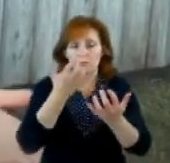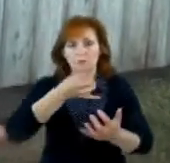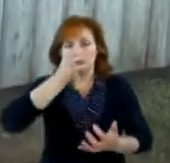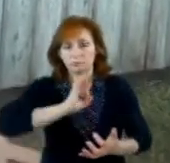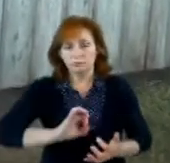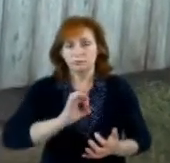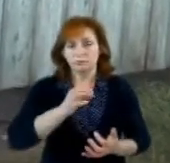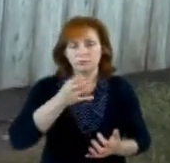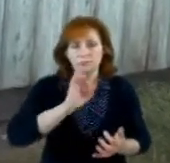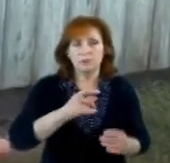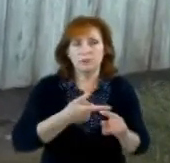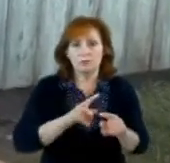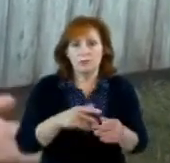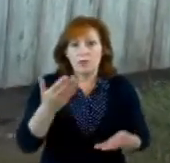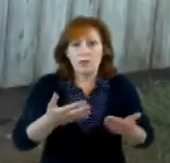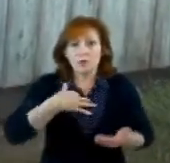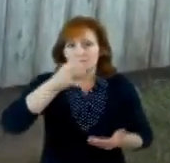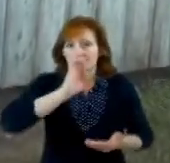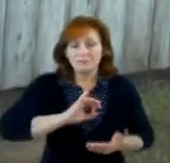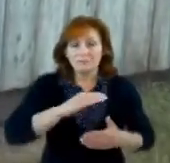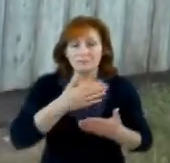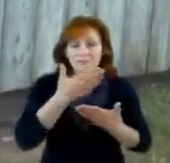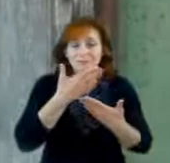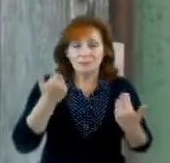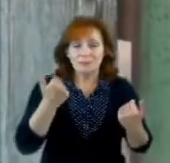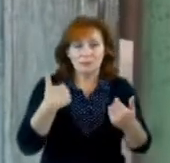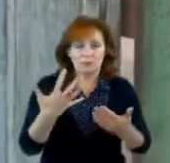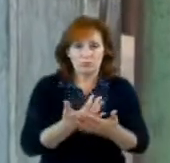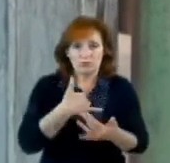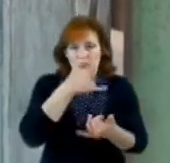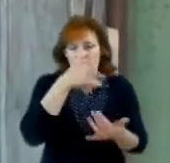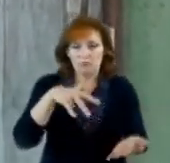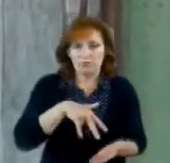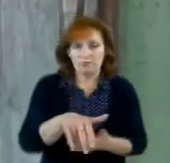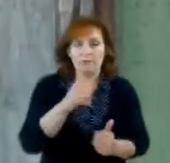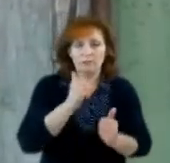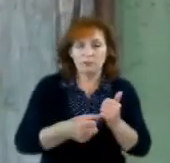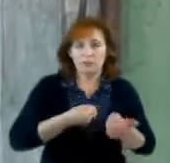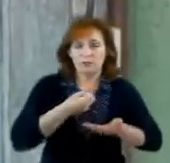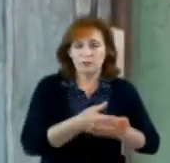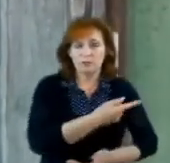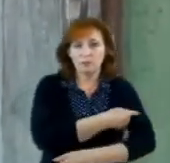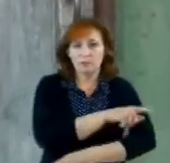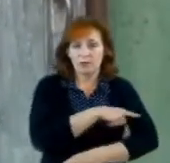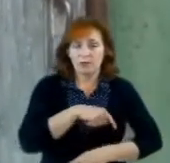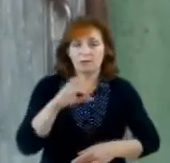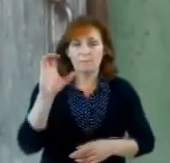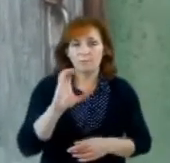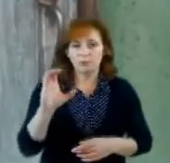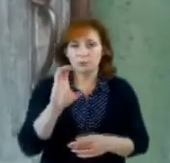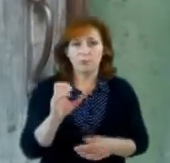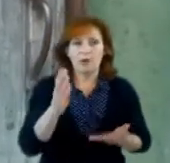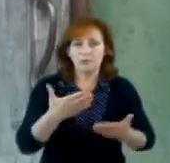хожу тоді, бо якщо я не п'ю таблеток, я не можу. Часто і лежу в лікарні в Сосниці, а як своя буде, так будемо до свого